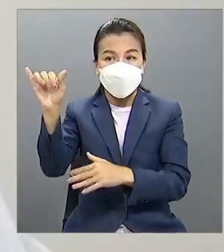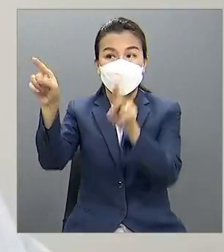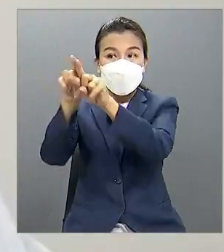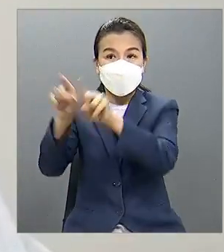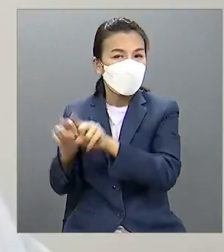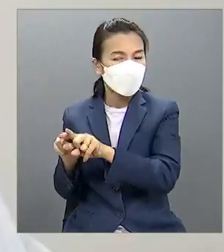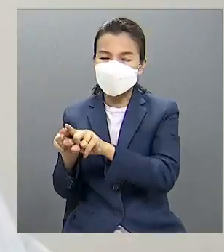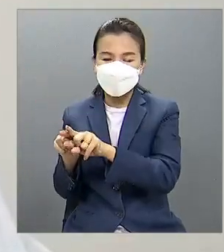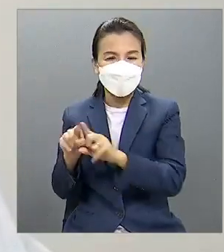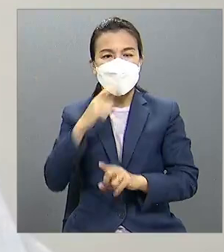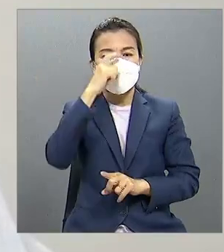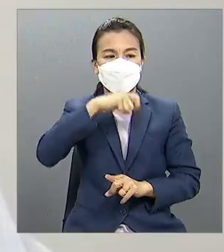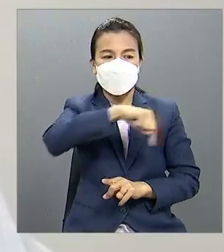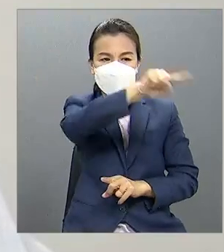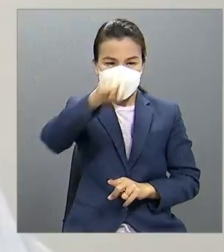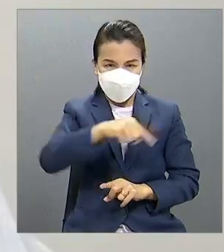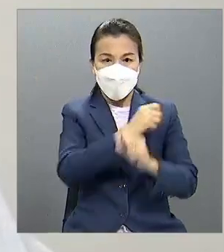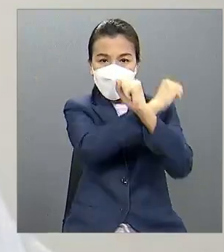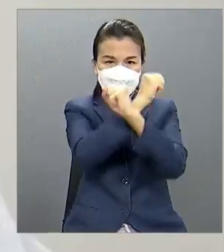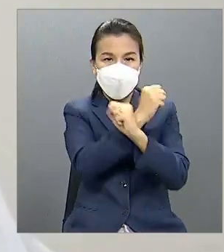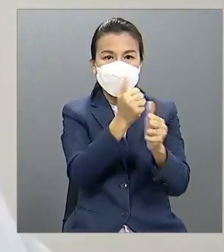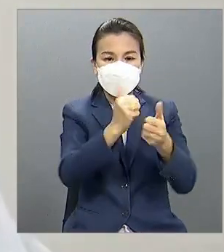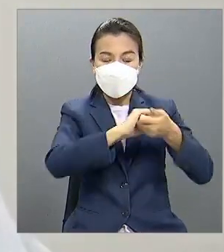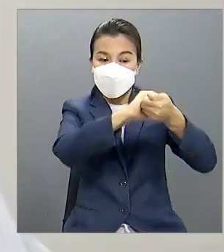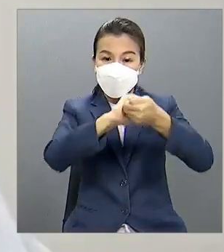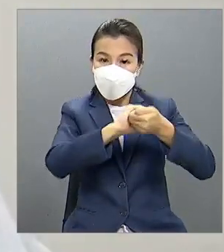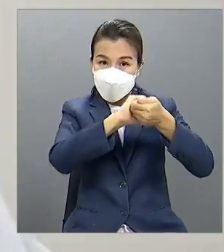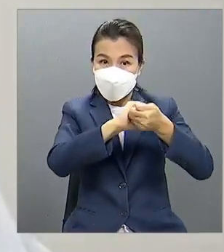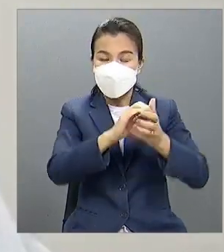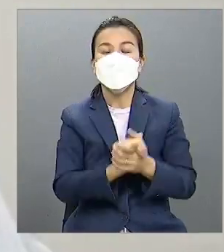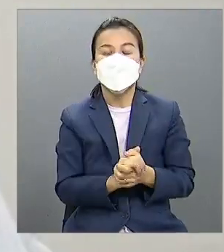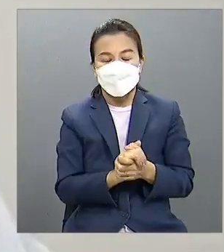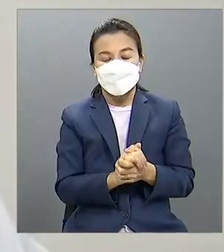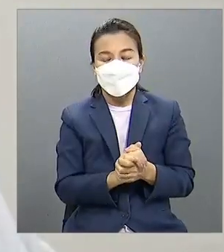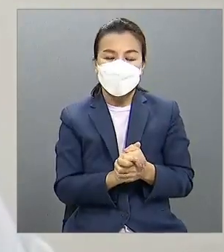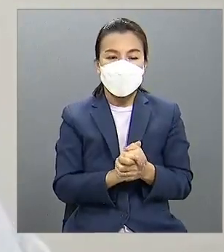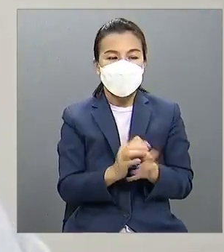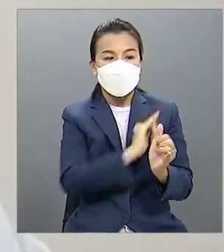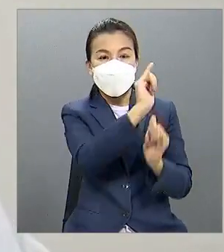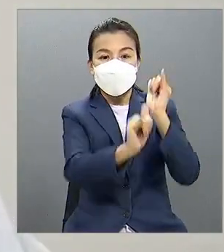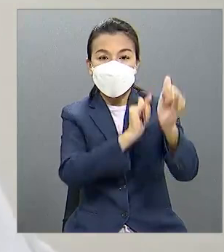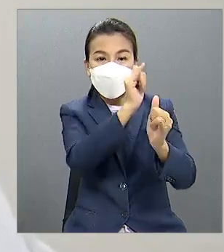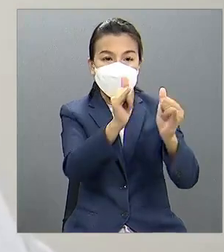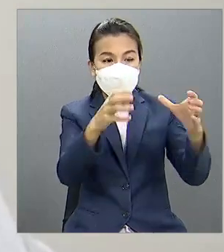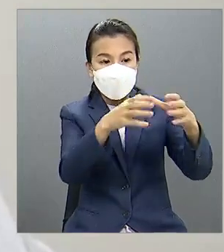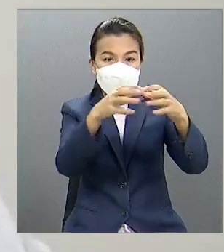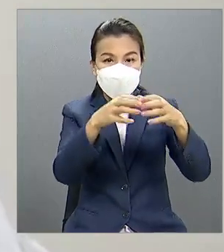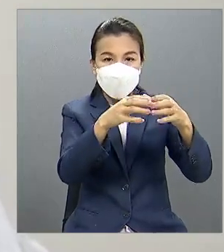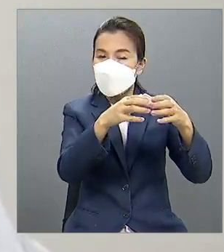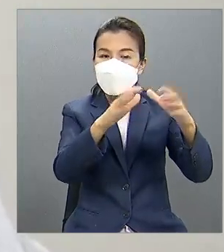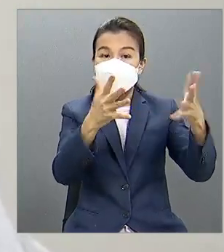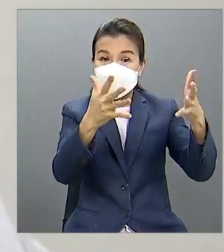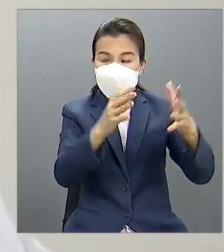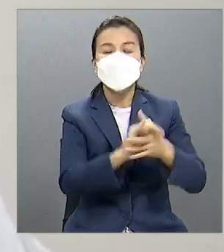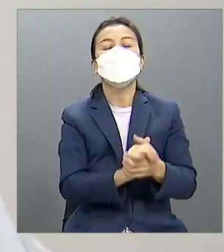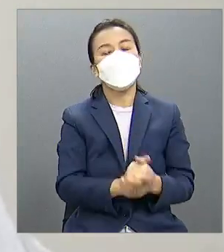ความร่วมมือในเรื่องของการป้องกันตนเองหลีกเลี่ยงกิจกรรมรวมกลุ่มซึ่งอันนี้เป็นสิ่งสำคัญในการป้องกันโอไมครอนนะ